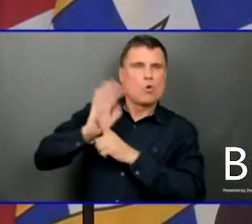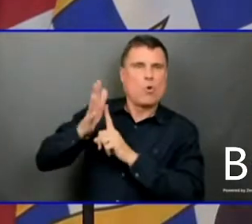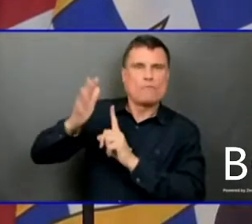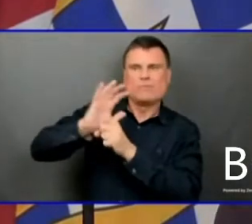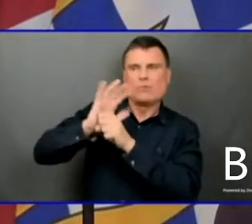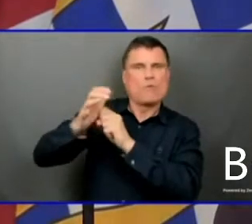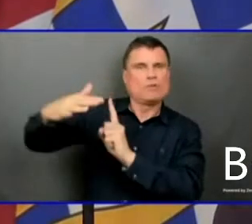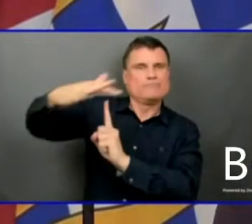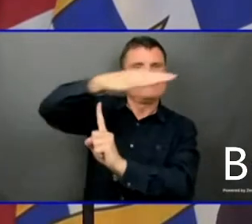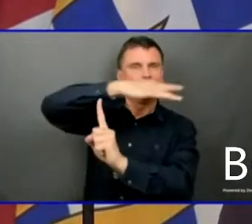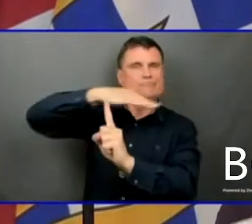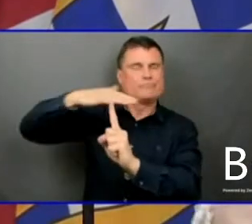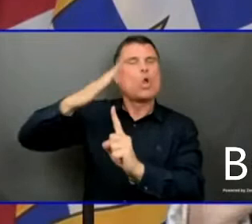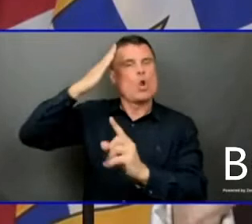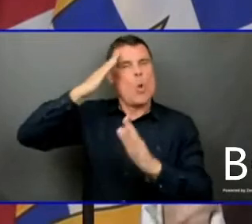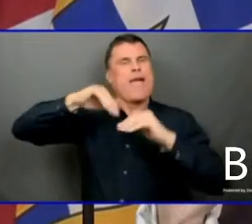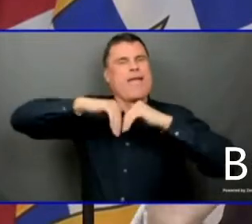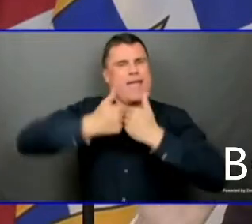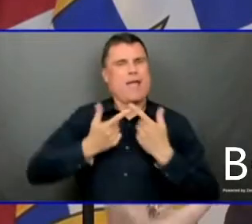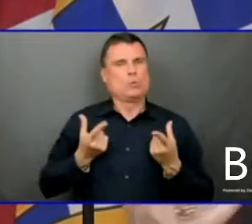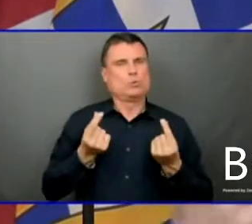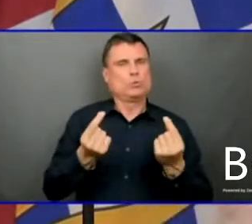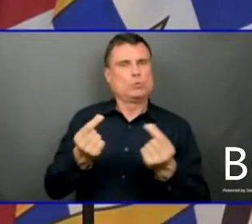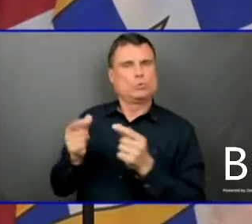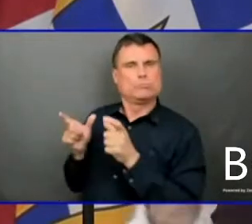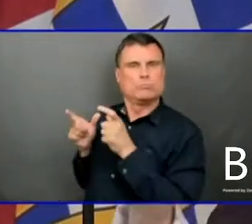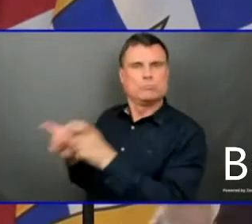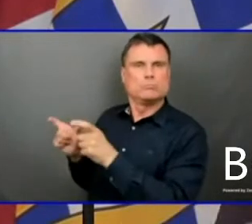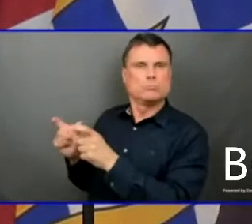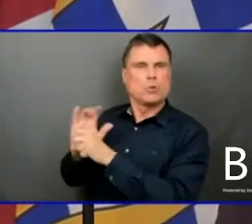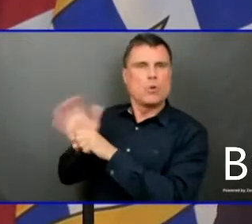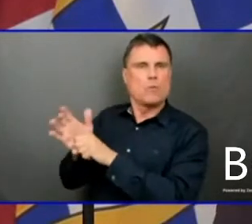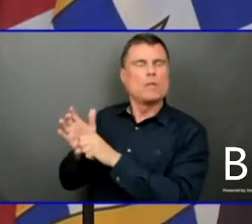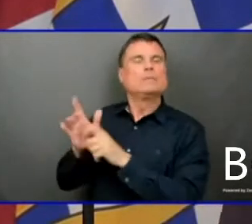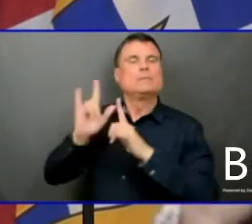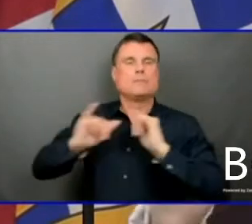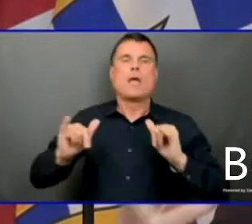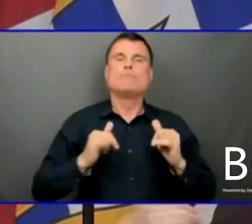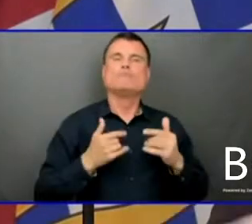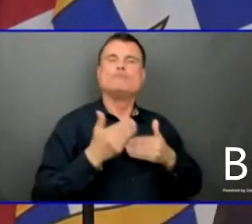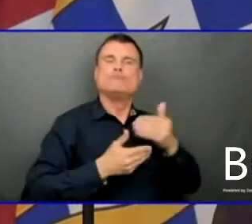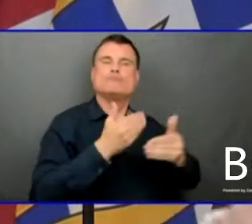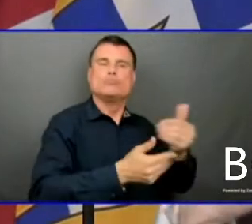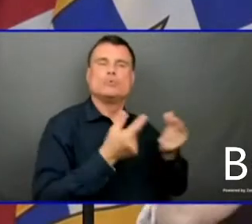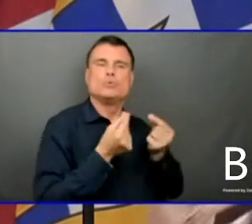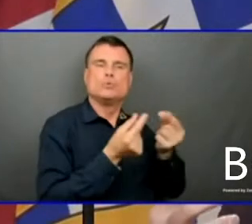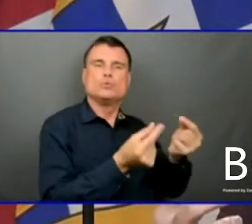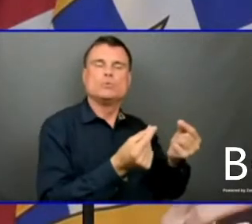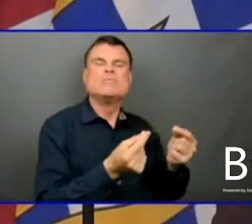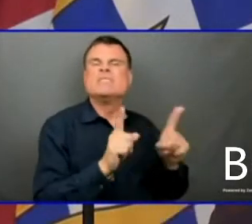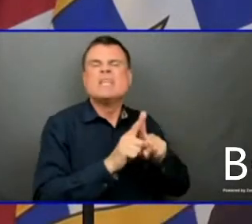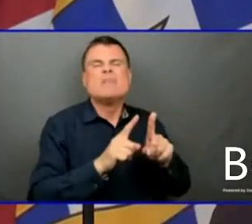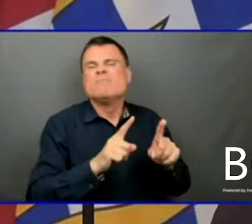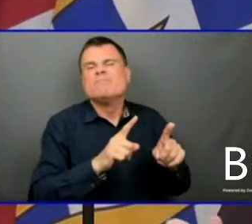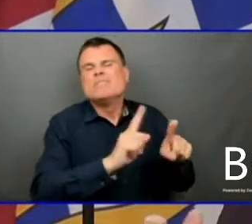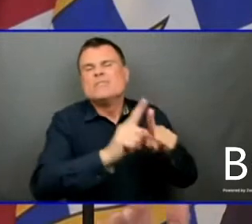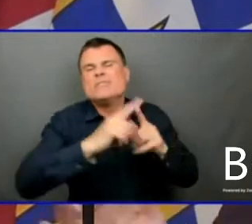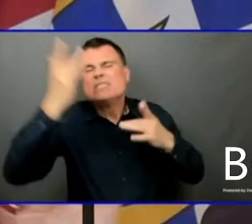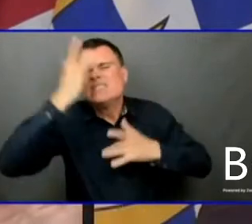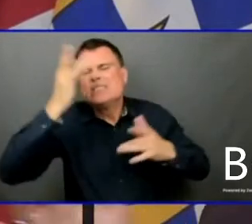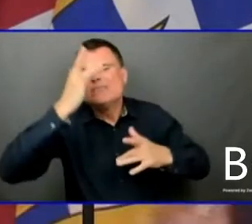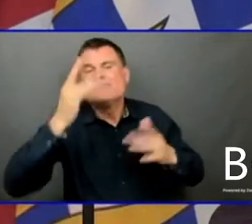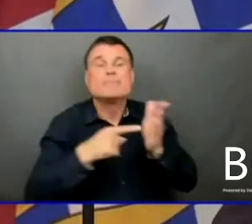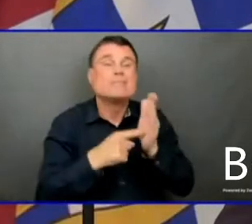极应对这个病毒零星的爆发啊。零星不叫爆发，零星案例啊，以及社区爆发啊